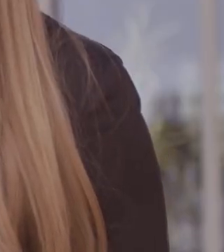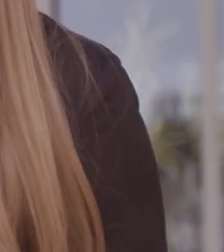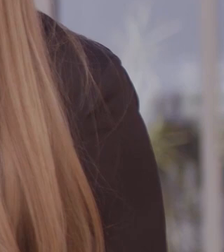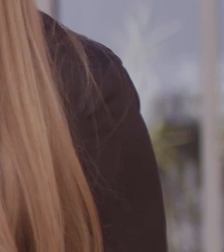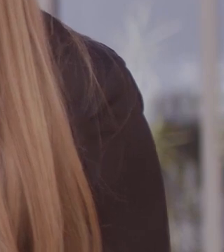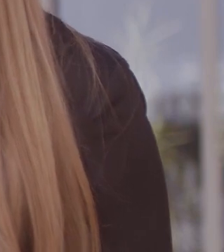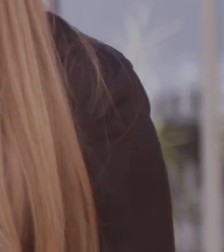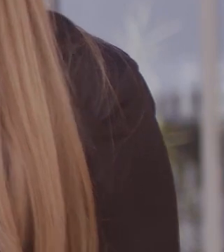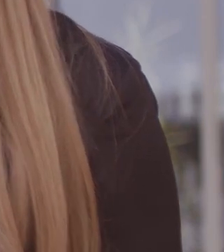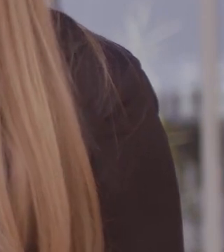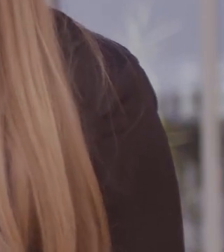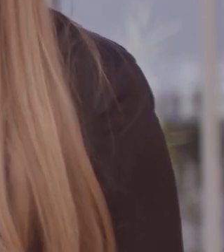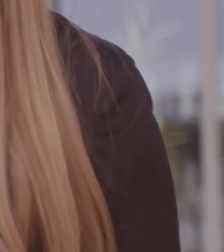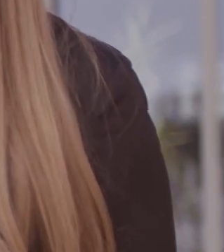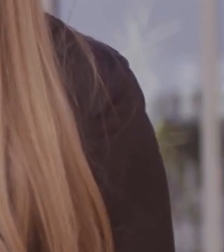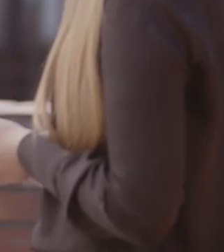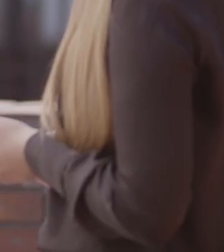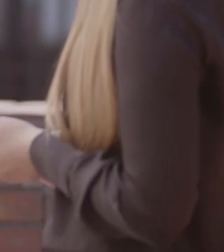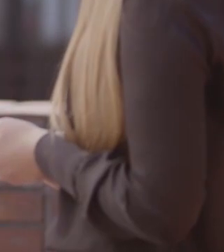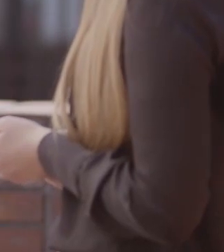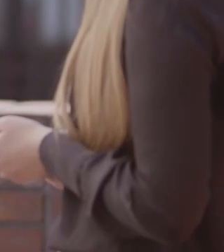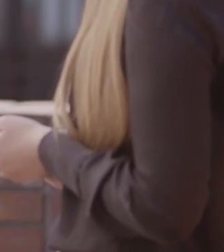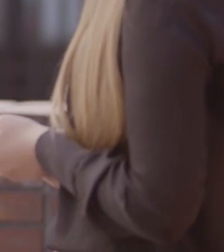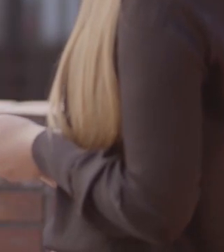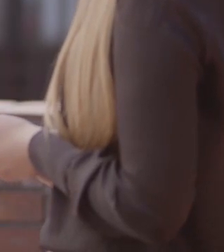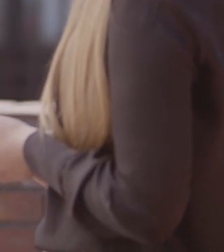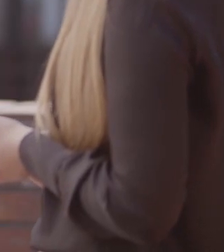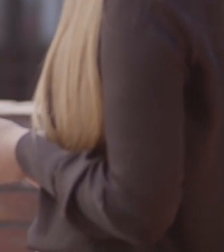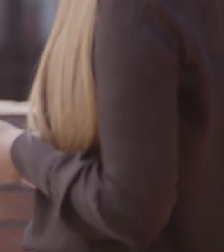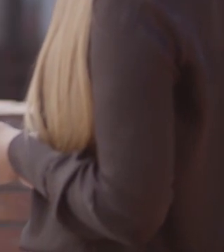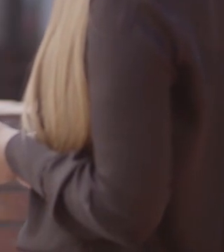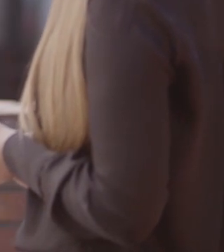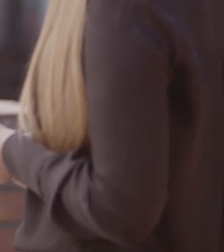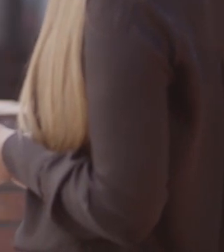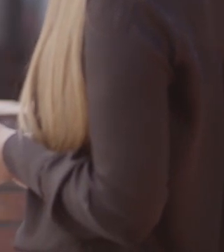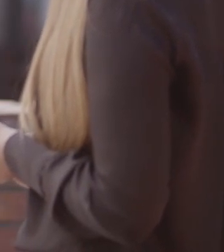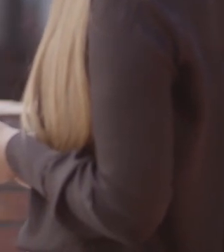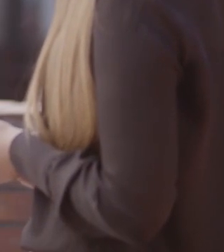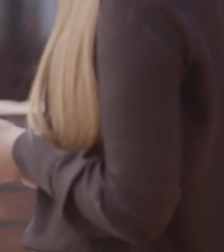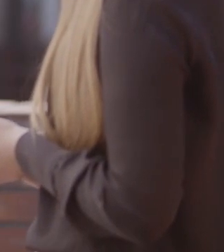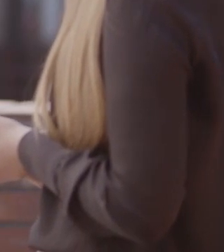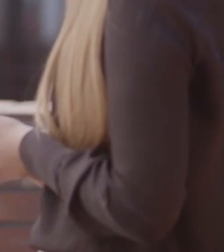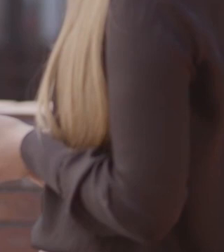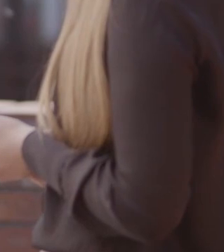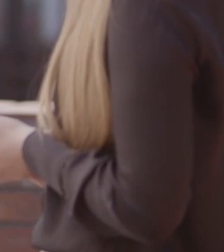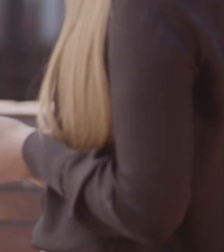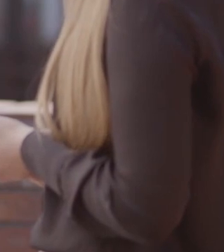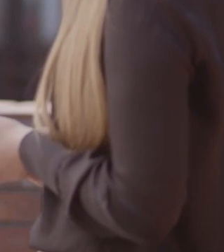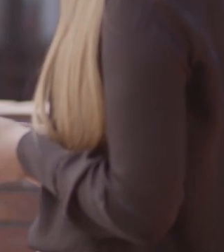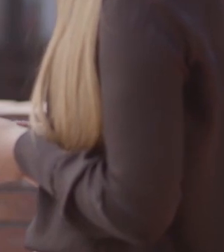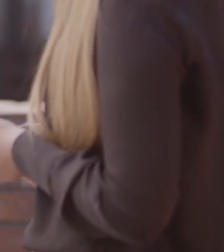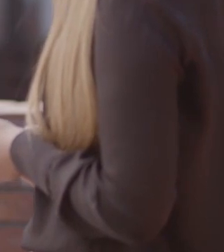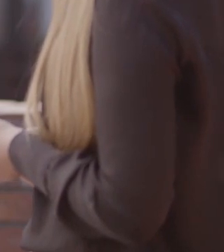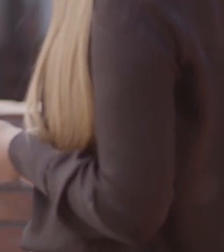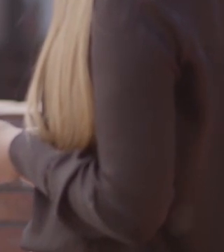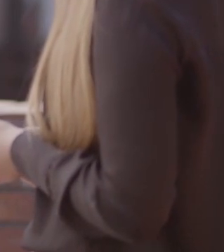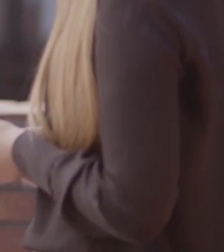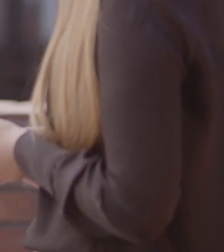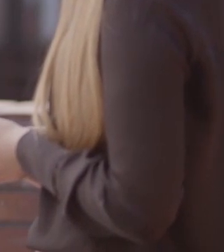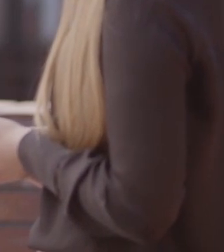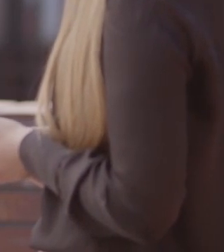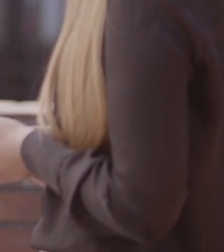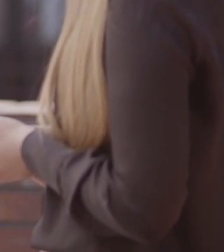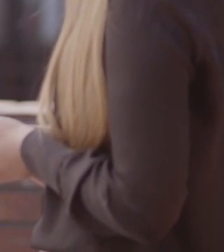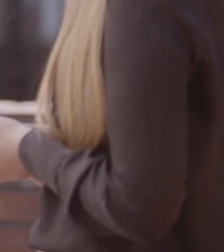się w organizację tego święta nauki? Oczywiście i zachęcamy nie tylko studentów, którzy są już z nami od kilku lat, ale także tych, którzy za